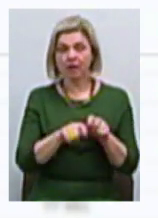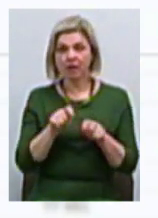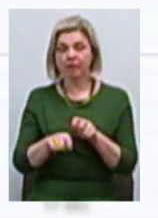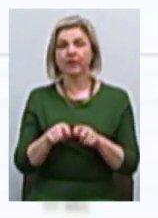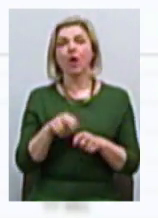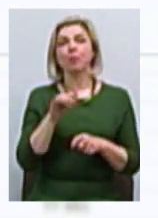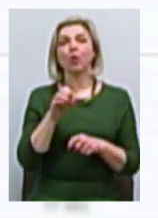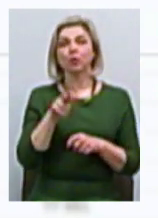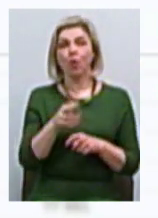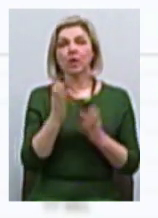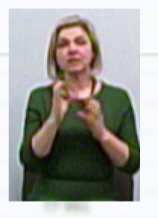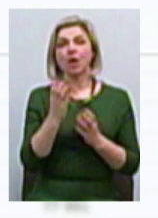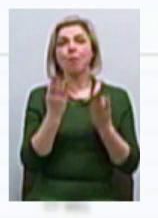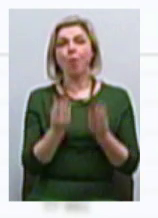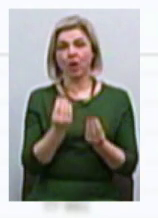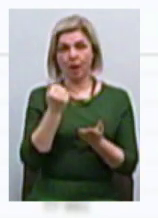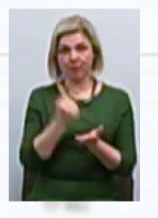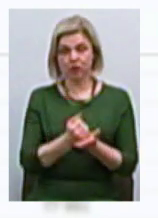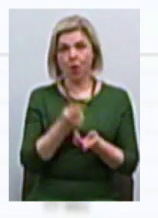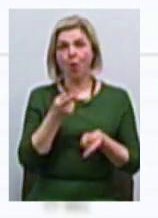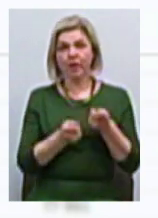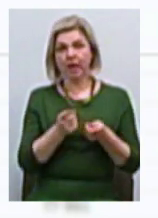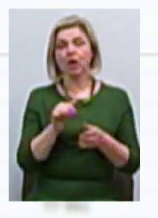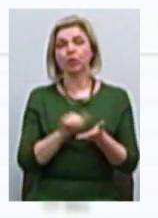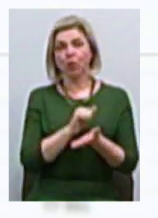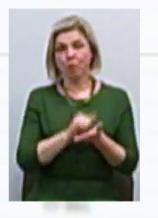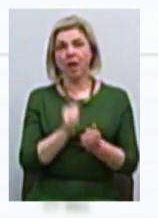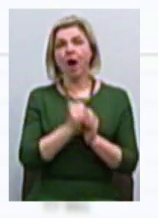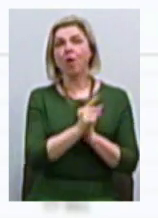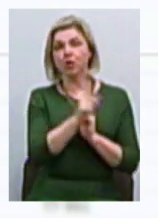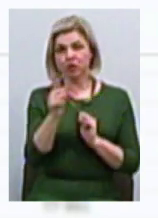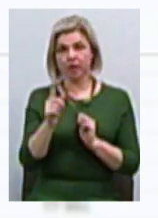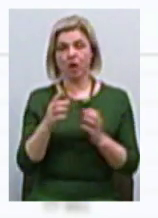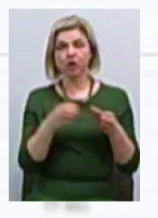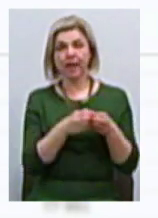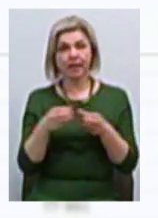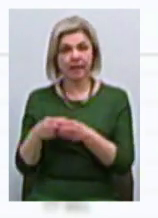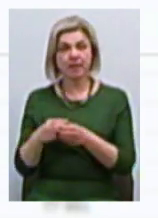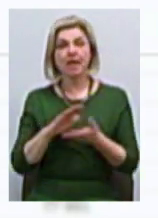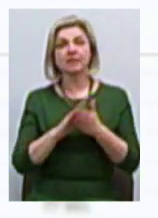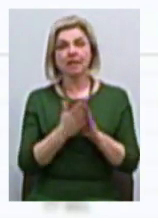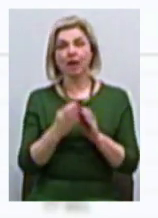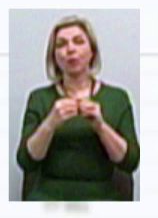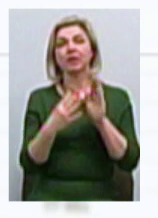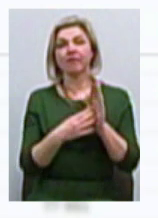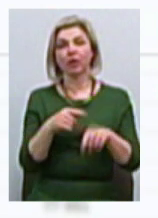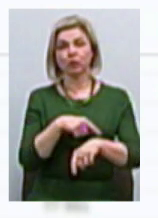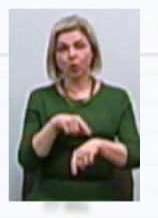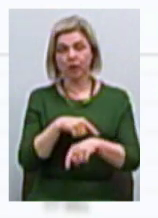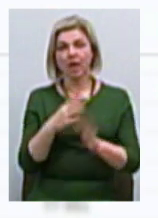протоколи з так званими мокрими печатками, тобто оригінали документів з кожної дільниці. Станом на 19.00 оброблено